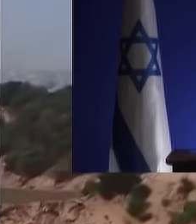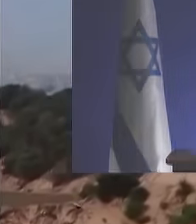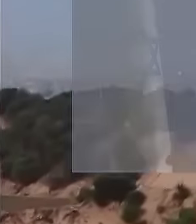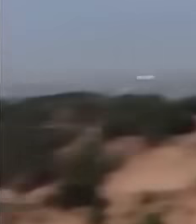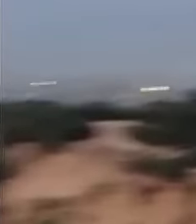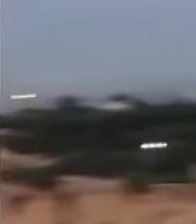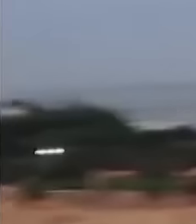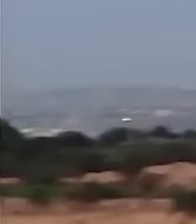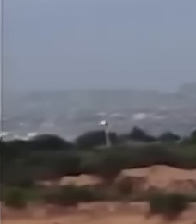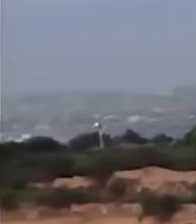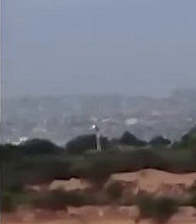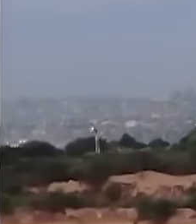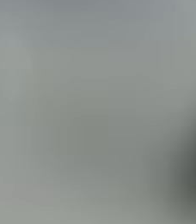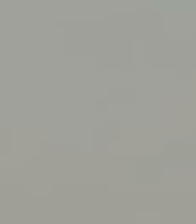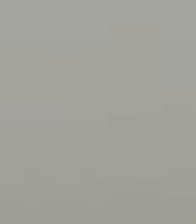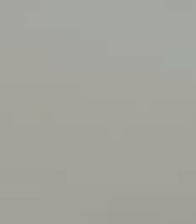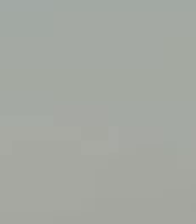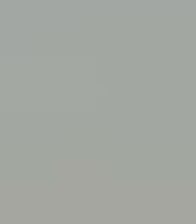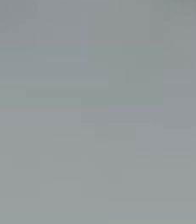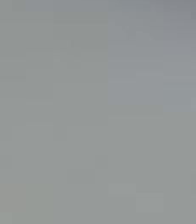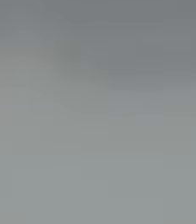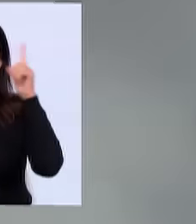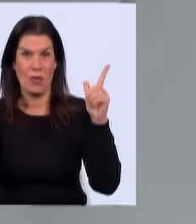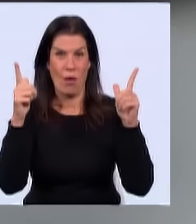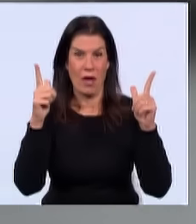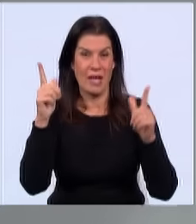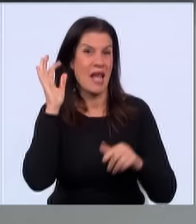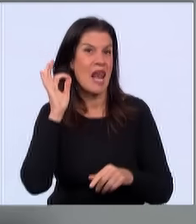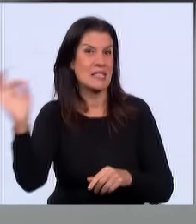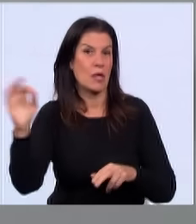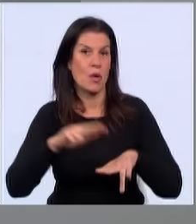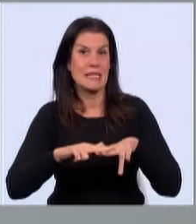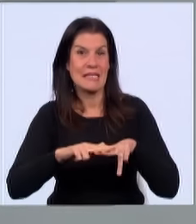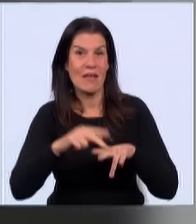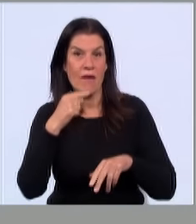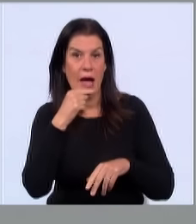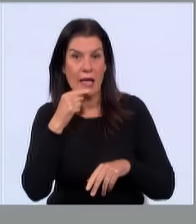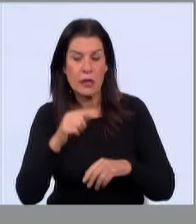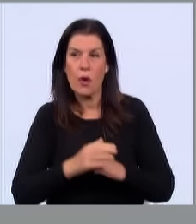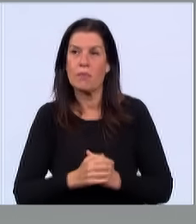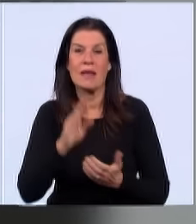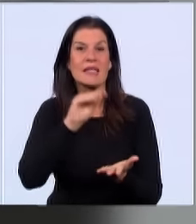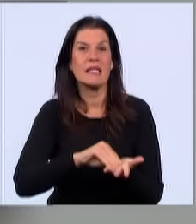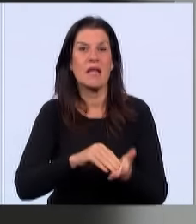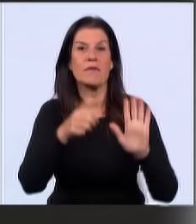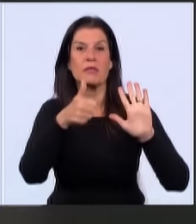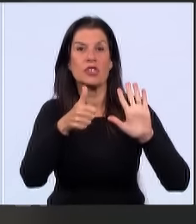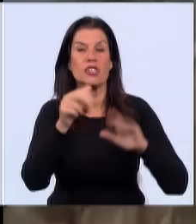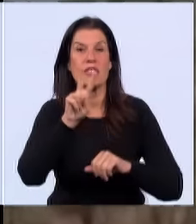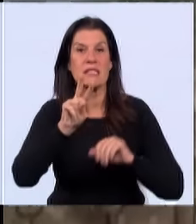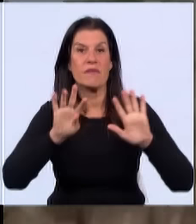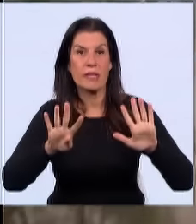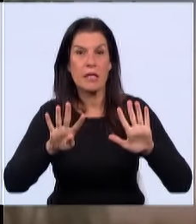כשהמדינה כולה מתעוררת להזעקות צבע אדום, נכתב כבר ביומן המבצעים של האוגדה ב-6:29 חדירת בקאי לכיוון נתיב